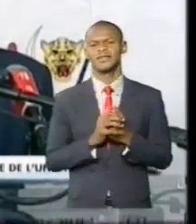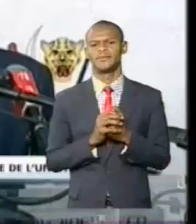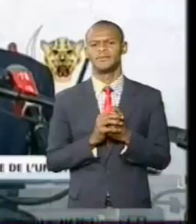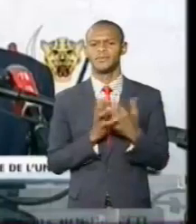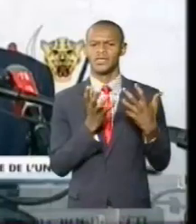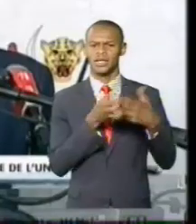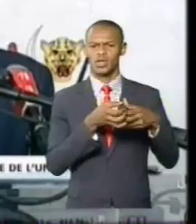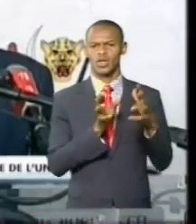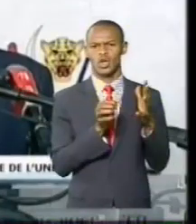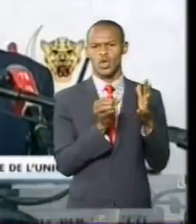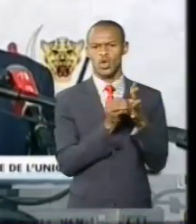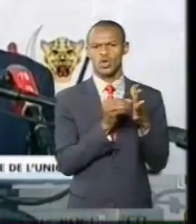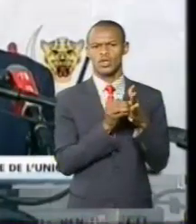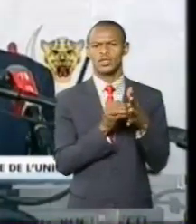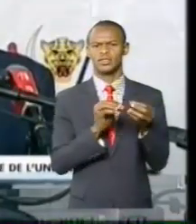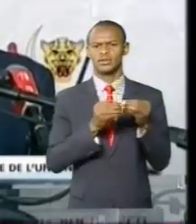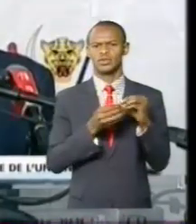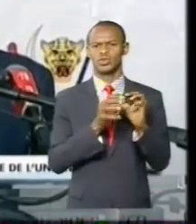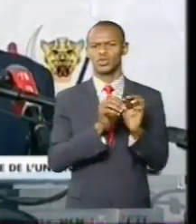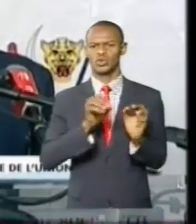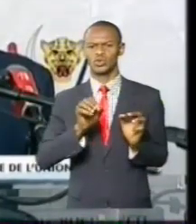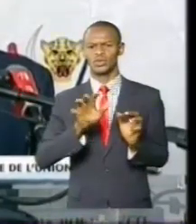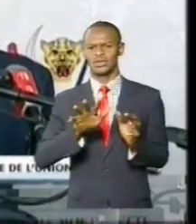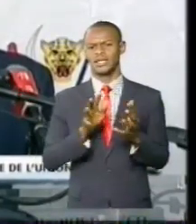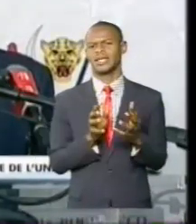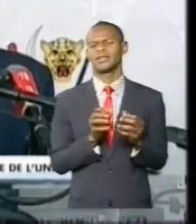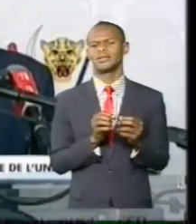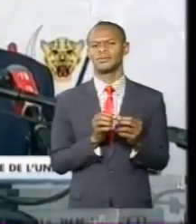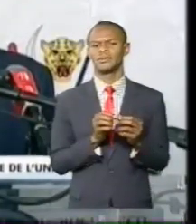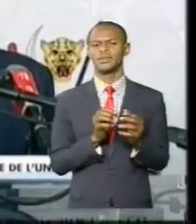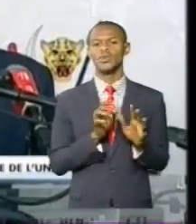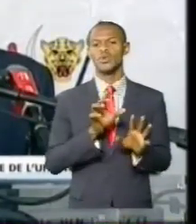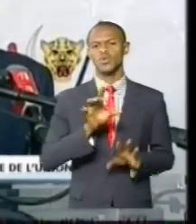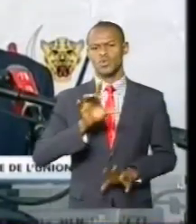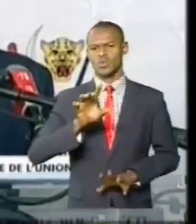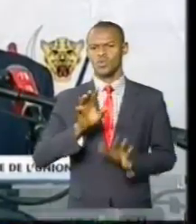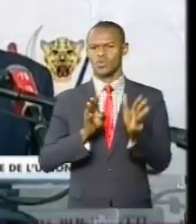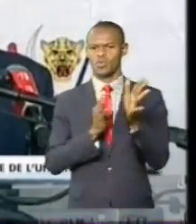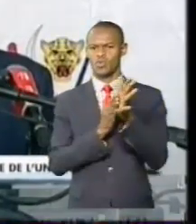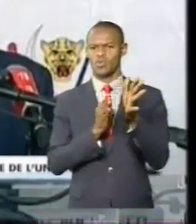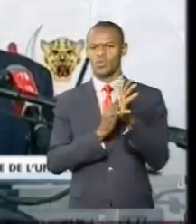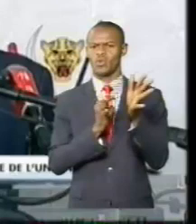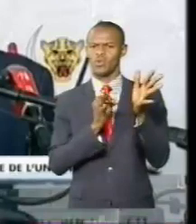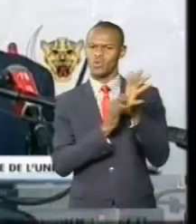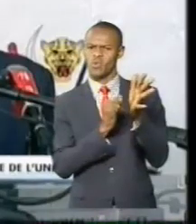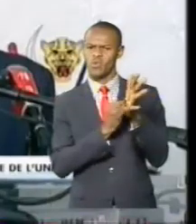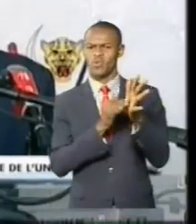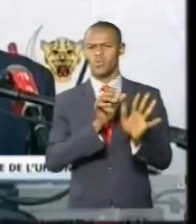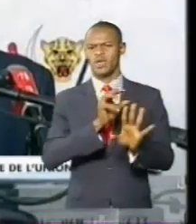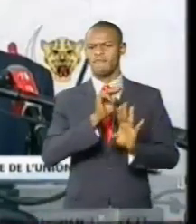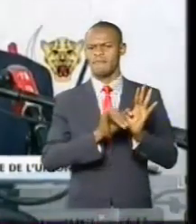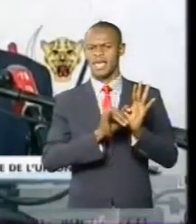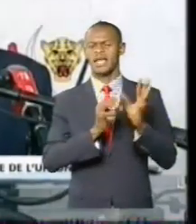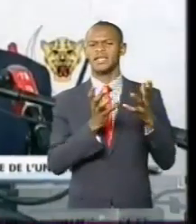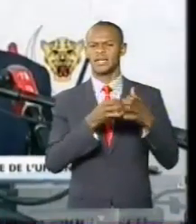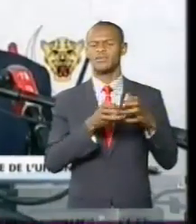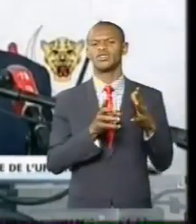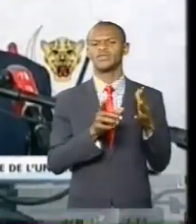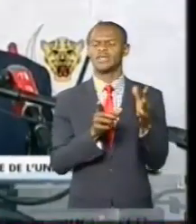17-005 du 8 mai 2017 portant nomination des vice-premiers ministres,